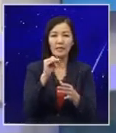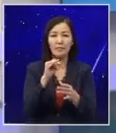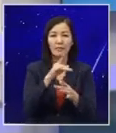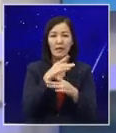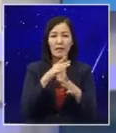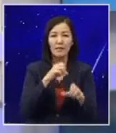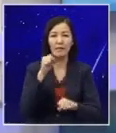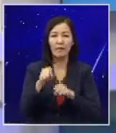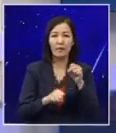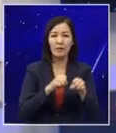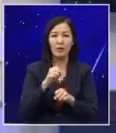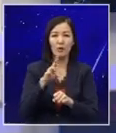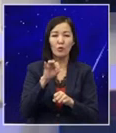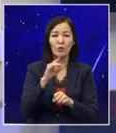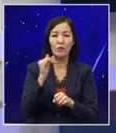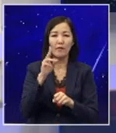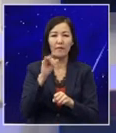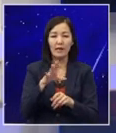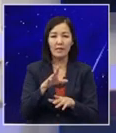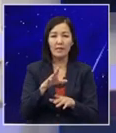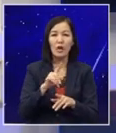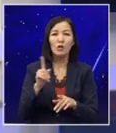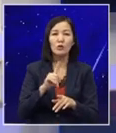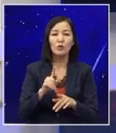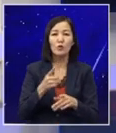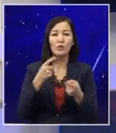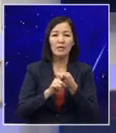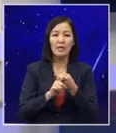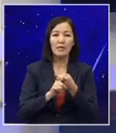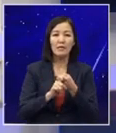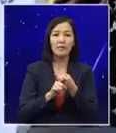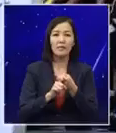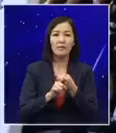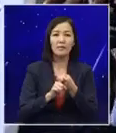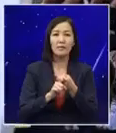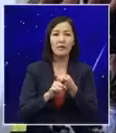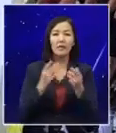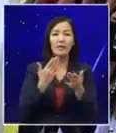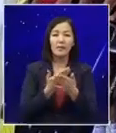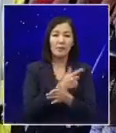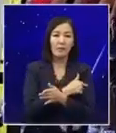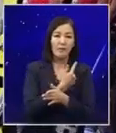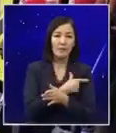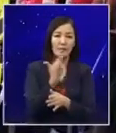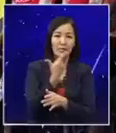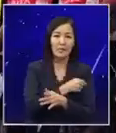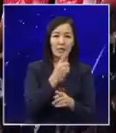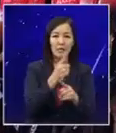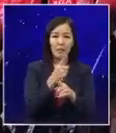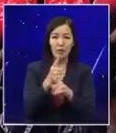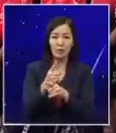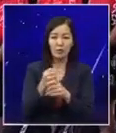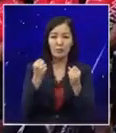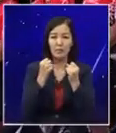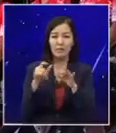многодневной велогонки Tour de France. Подчеркивается, что дело связано с введением или назначением медицинского вещества, запрещенного во